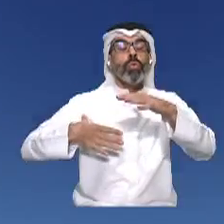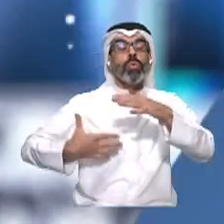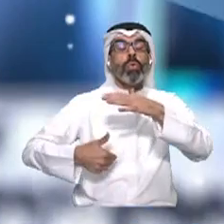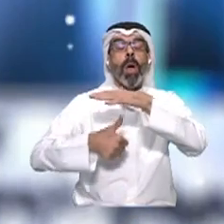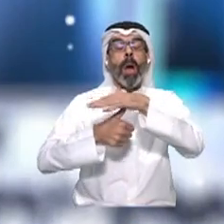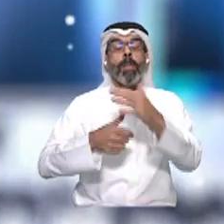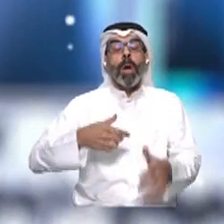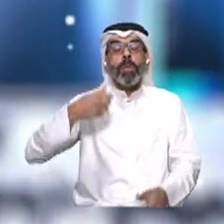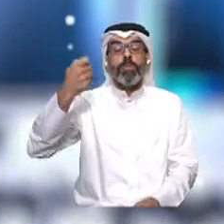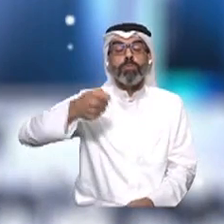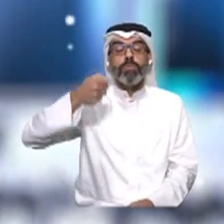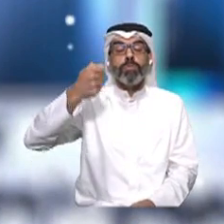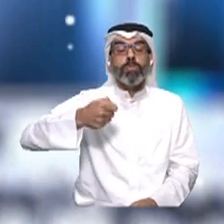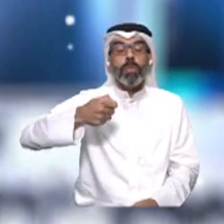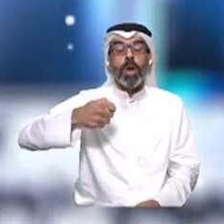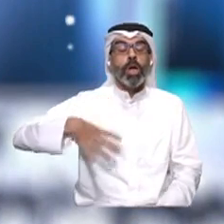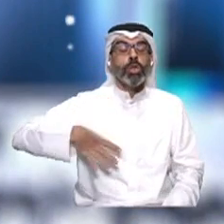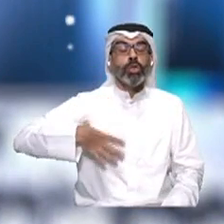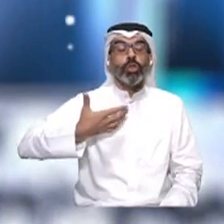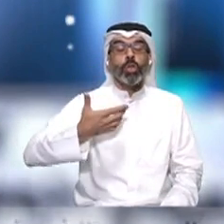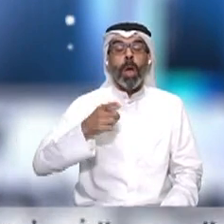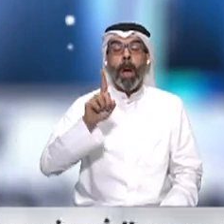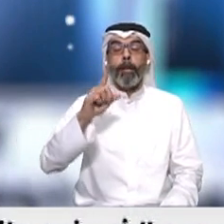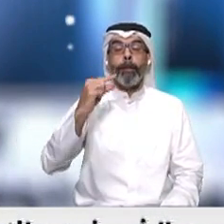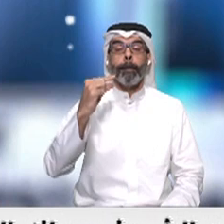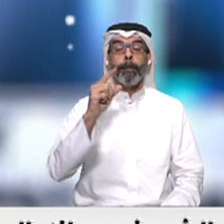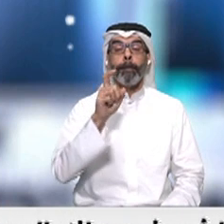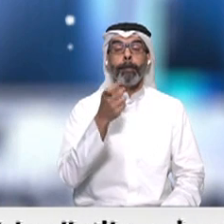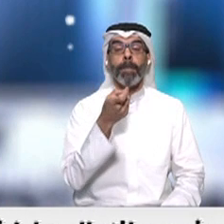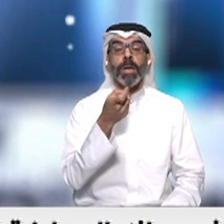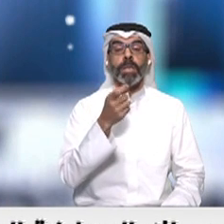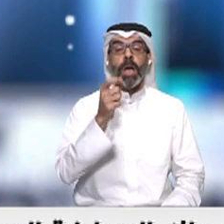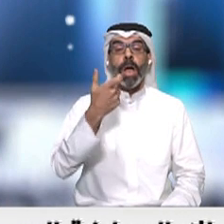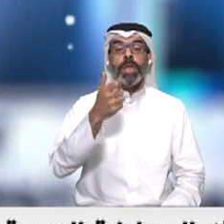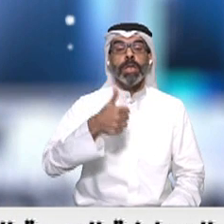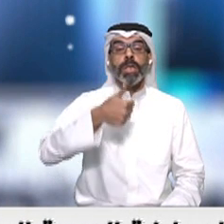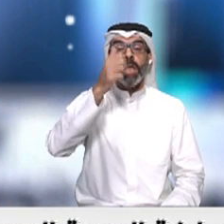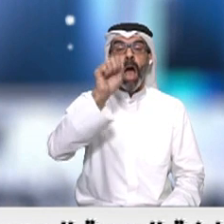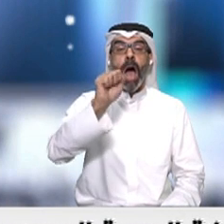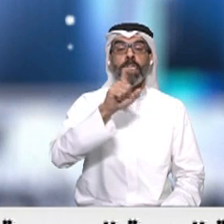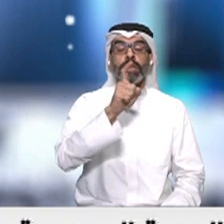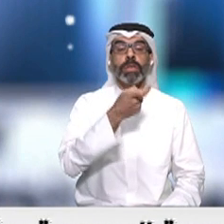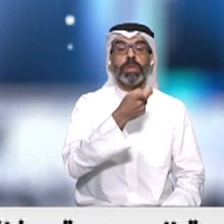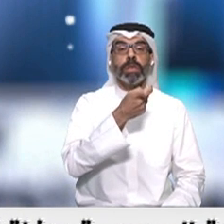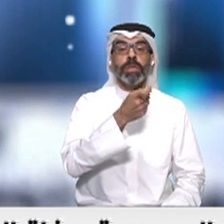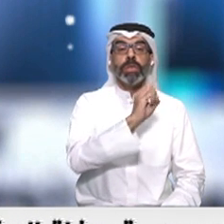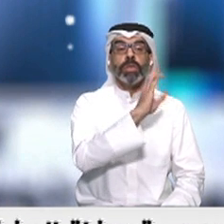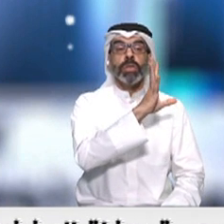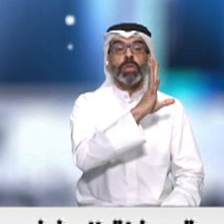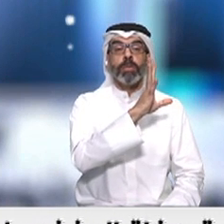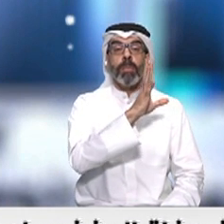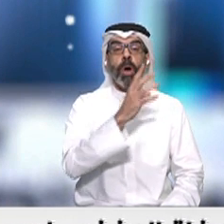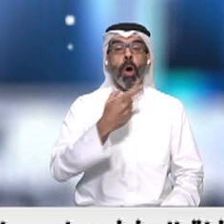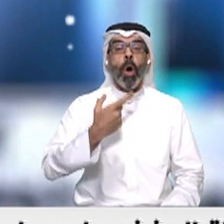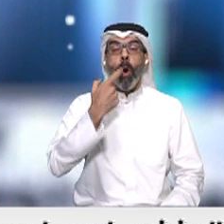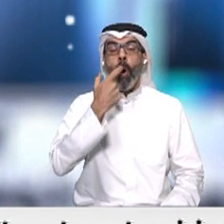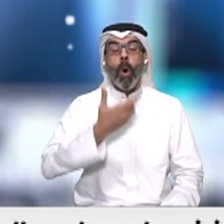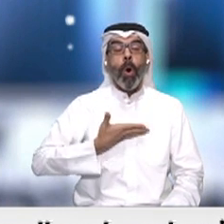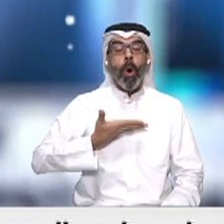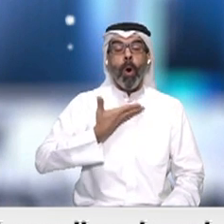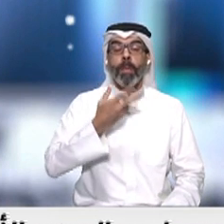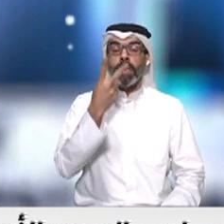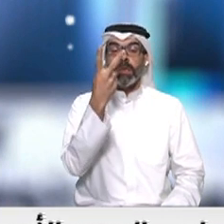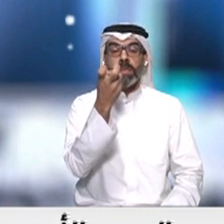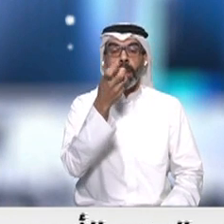تعالى الشيخ بدر ناصر الحمود الجابر الصباح عن عمر يناهز 70 عاما وسيوارى جثمان